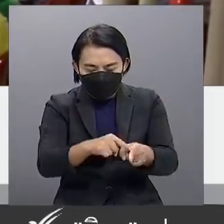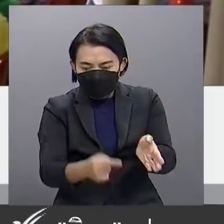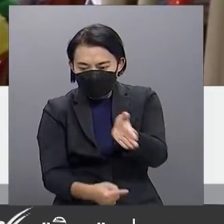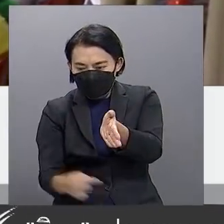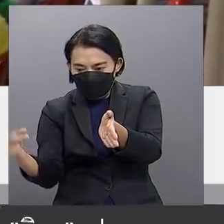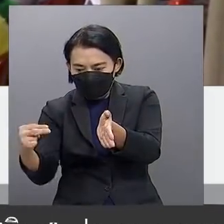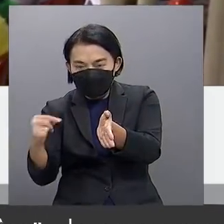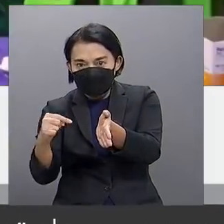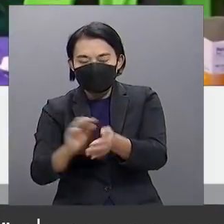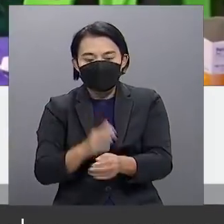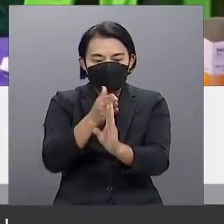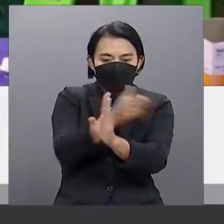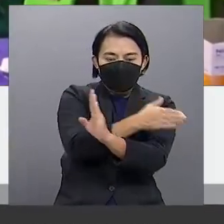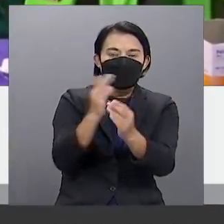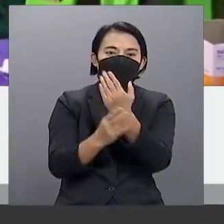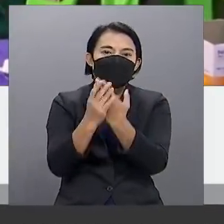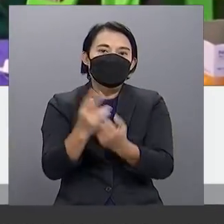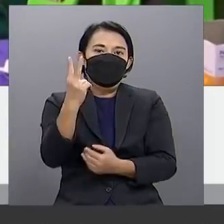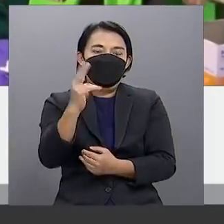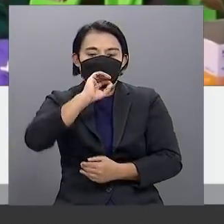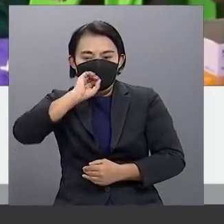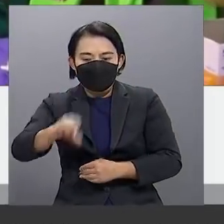์ ให้ไปแ้งที่โงพรยบาล